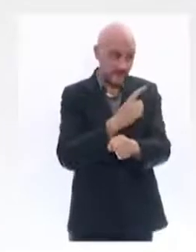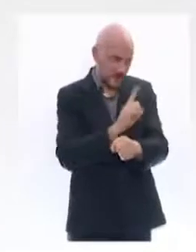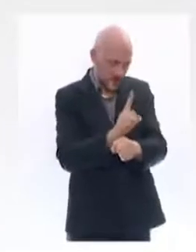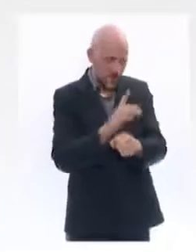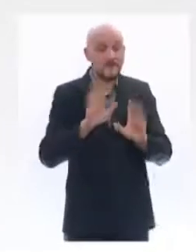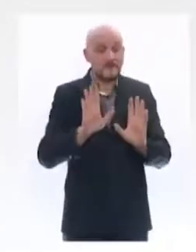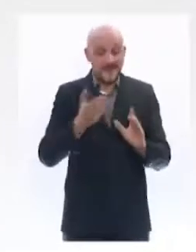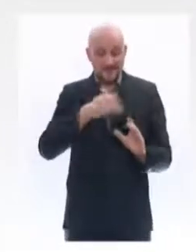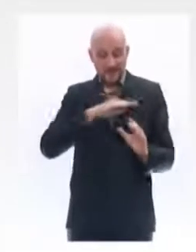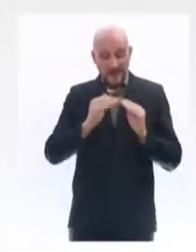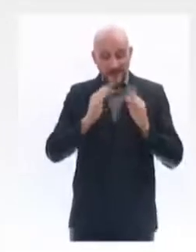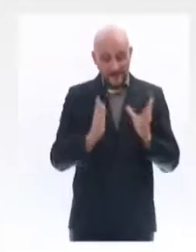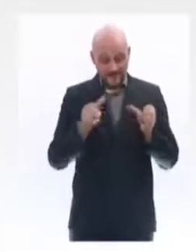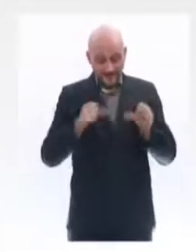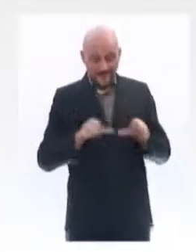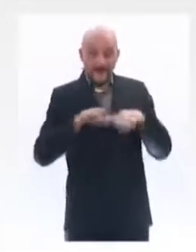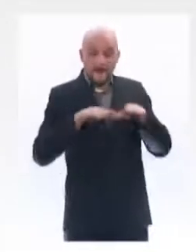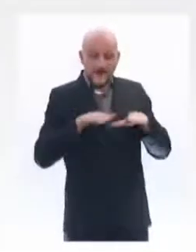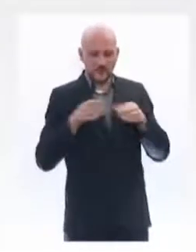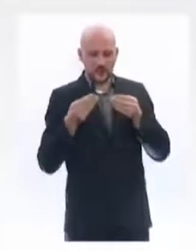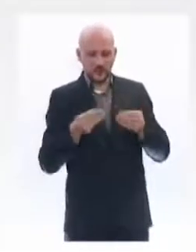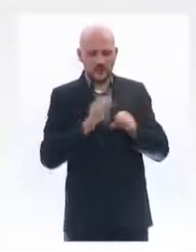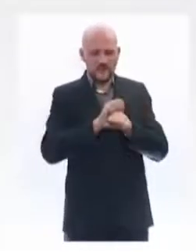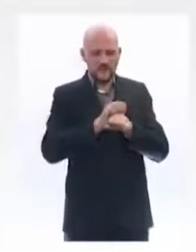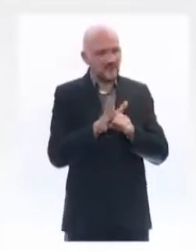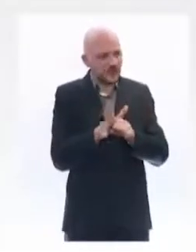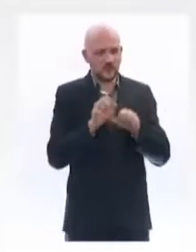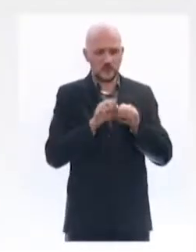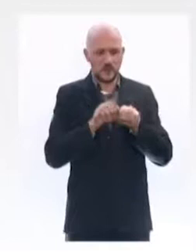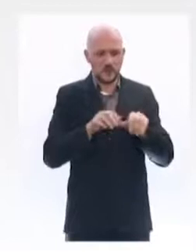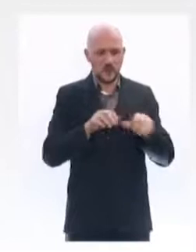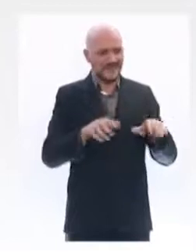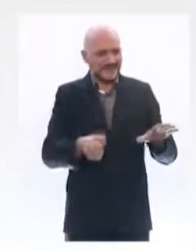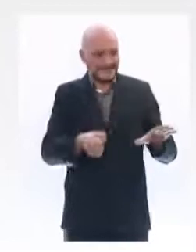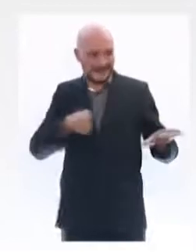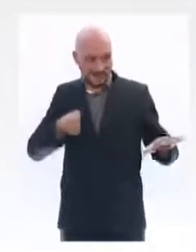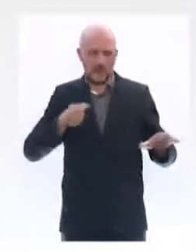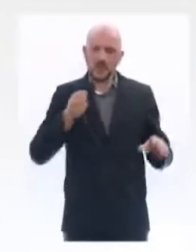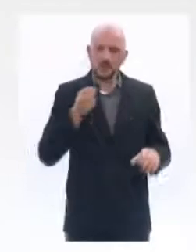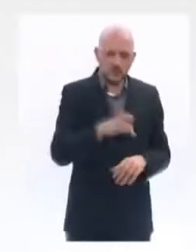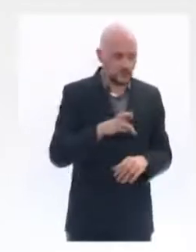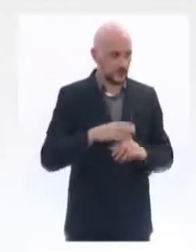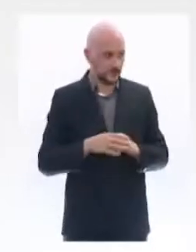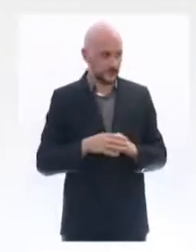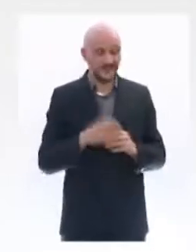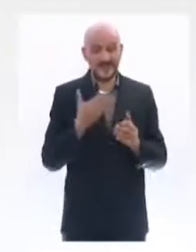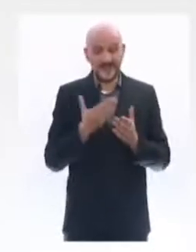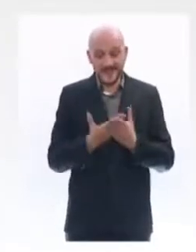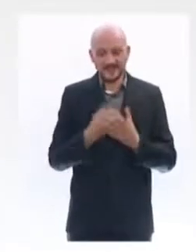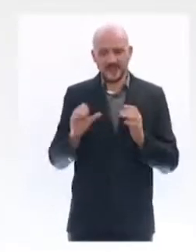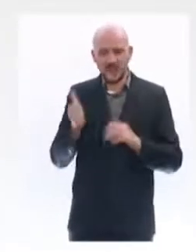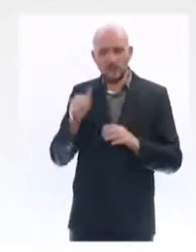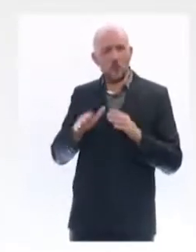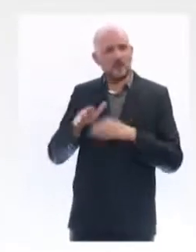il va moins vite pendant la première vague le nombre de malades faisaient plus que doubler parfois même ils pouvaient triplé en une